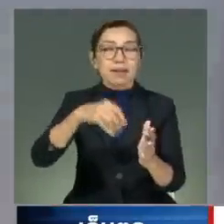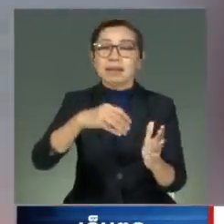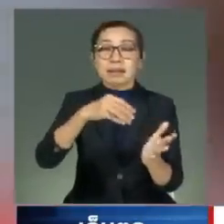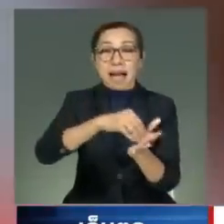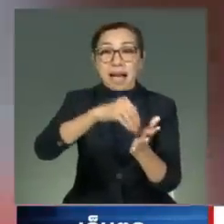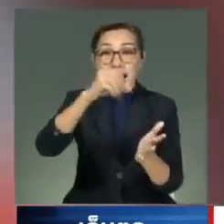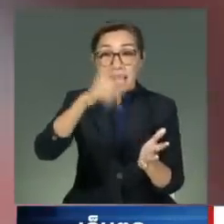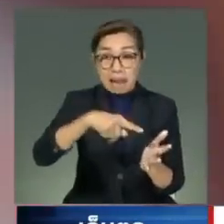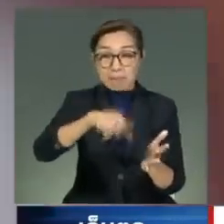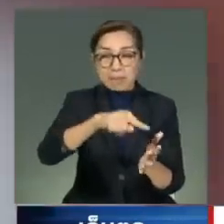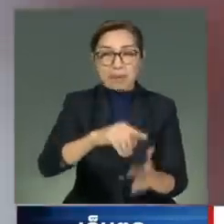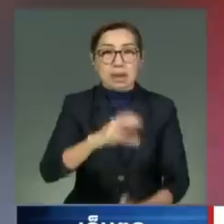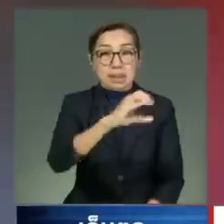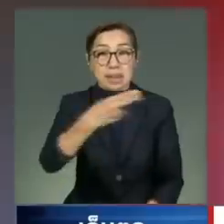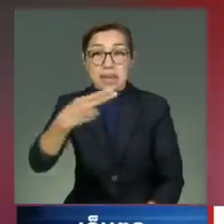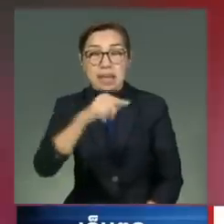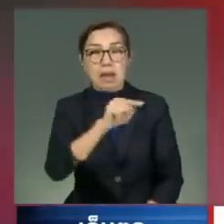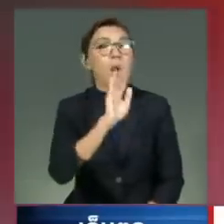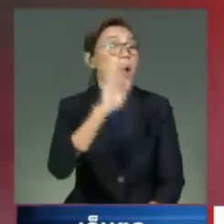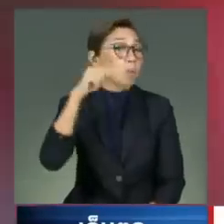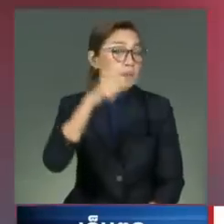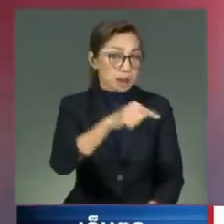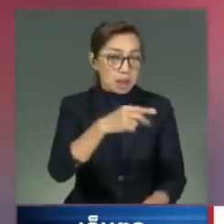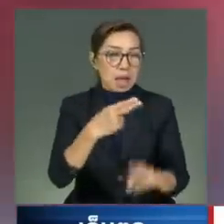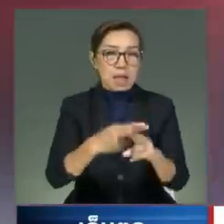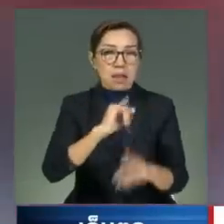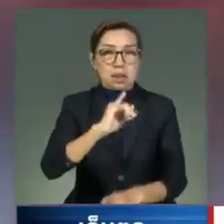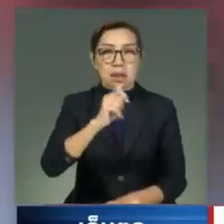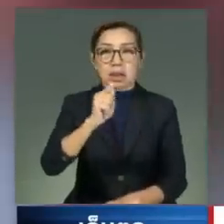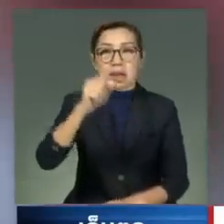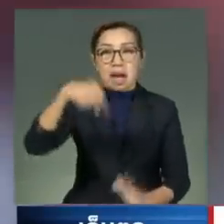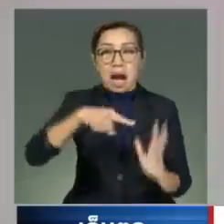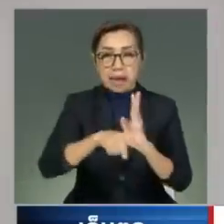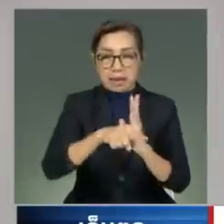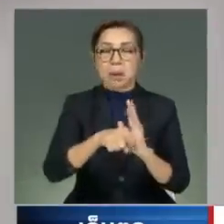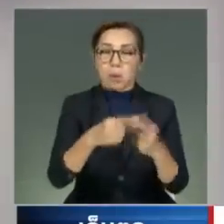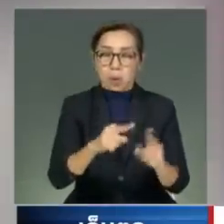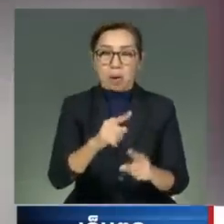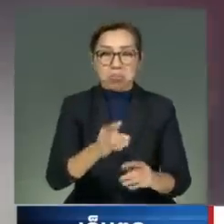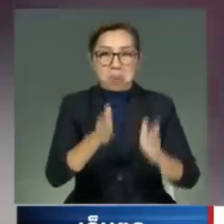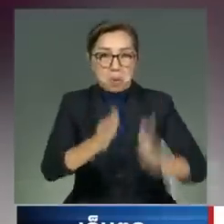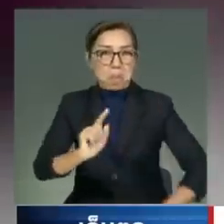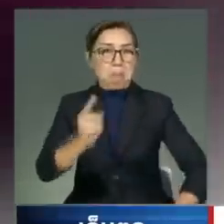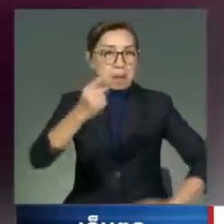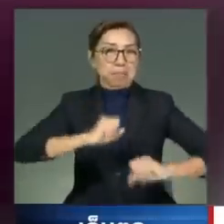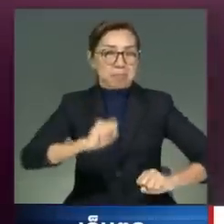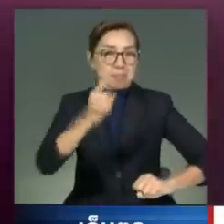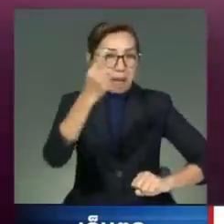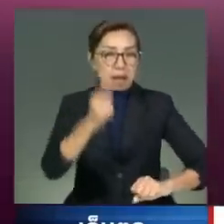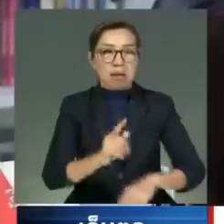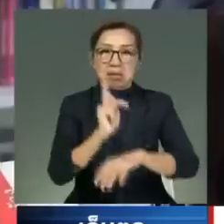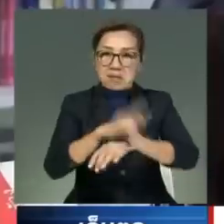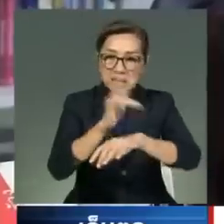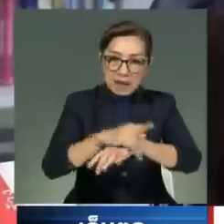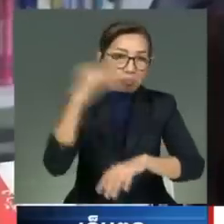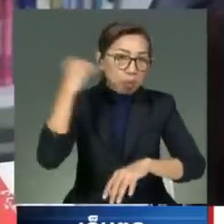อ่ะครับคลับเฮ้าส์ในบัญชีที่เขาใช้เองก็ชื่อของเจ้าตัวเลยอายุรัชนกซึ่งก็บอกกันว่าเป็นคนรุ่นใหม่นะครับเล่นโซเชียลมีเดีย